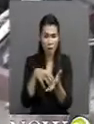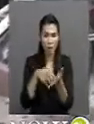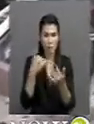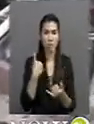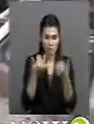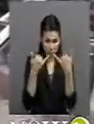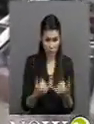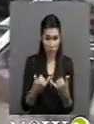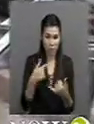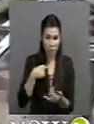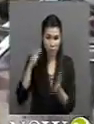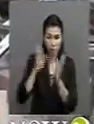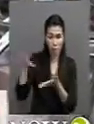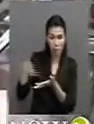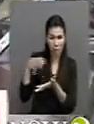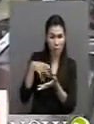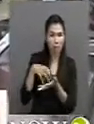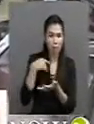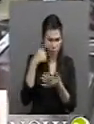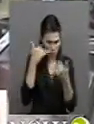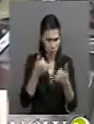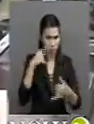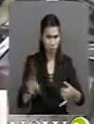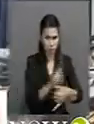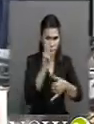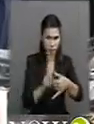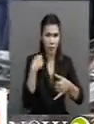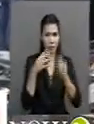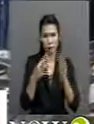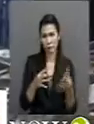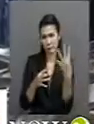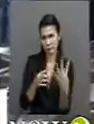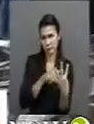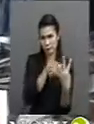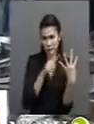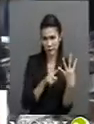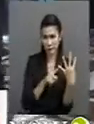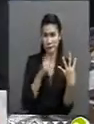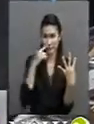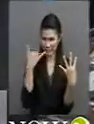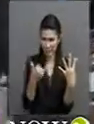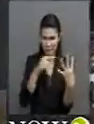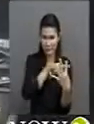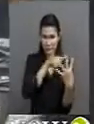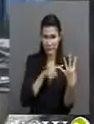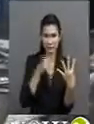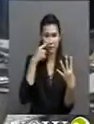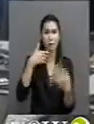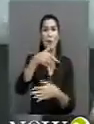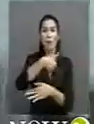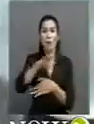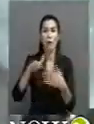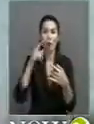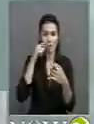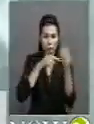นะครับตอนนี้เท่าที่ตรวจสอบแล้วมีผู้ต้องสงสัยทั้งหมด4คนและพบเบาะแสฮะว่าตอนนี้ทั้ง4คนเดินทางออกนอกพื้นที่ไป